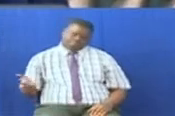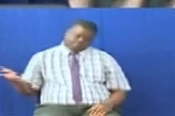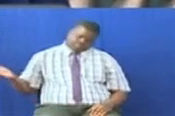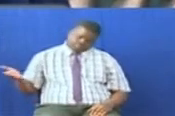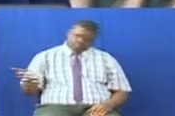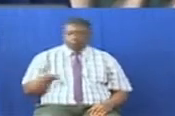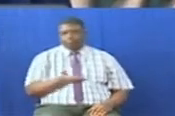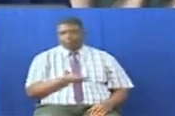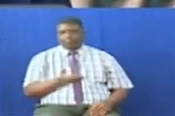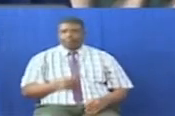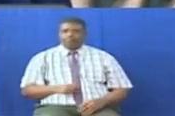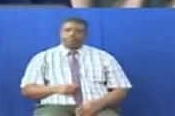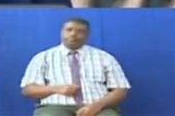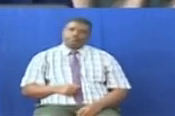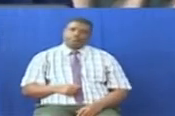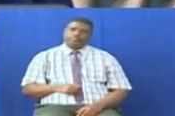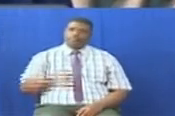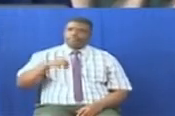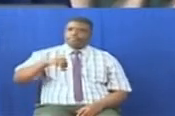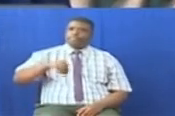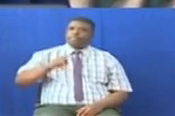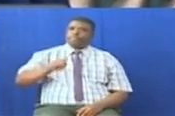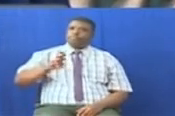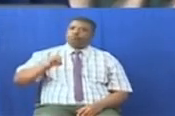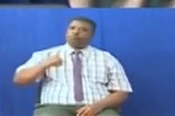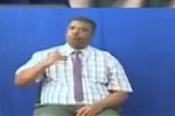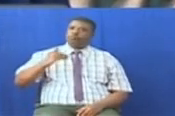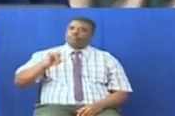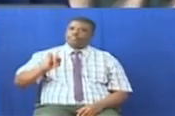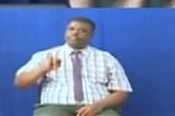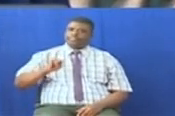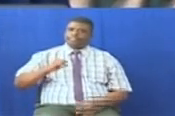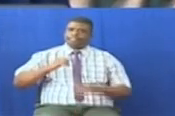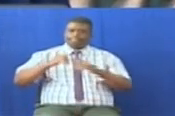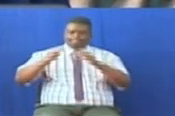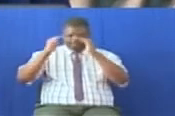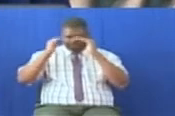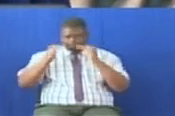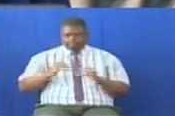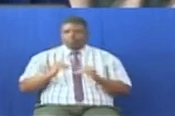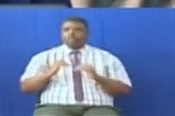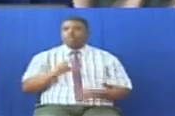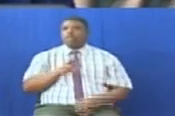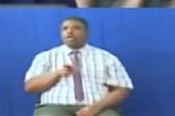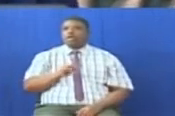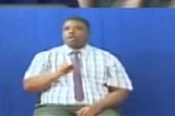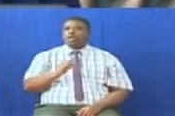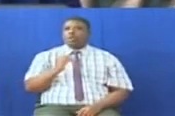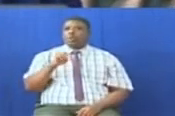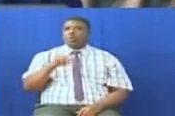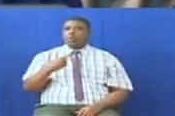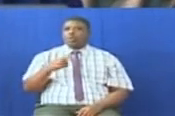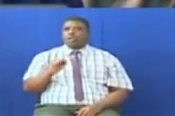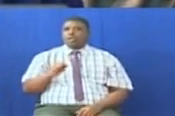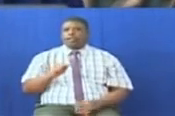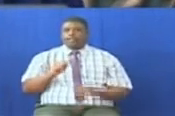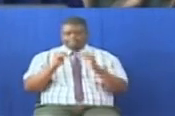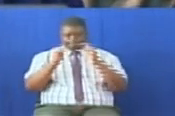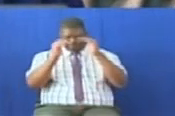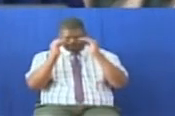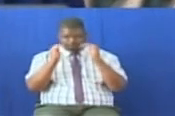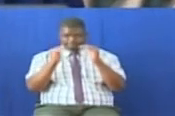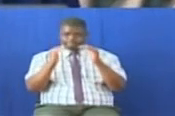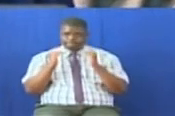mheshimiwa Joseph Mkundi, atafuatiwa na mheshimiwa Pasco Haonga, mheshimiwa